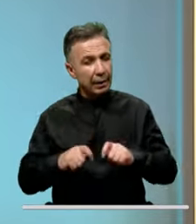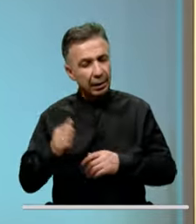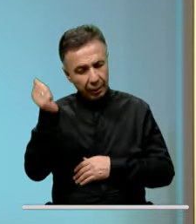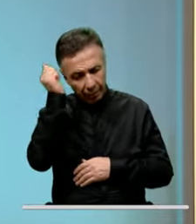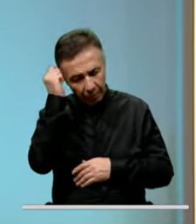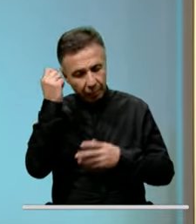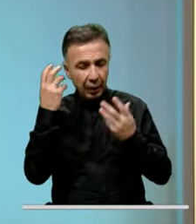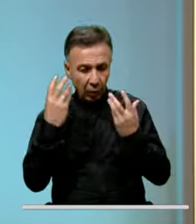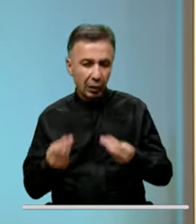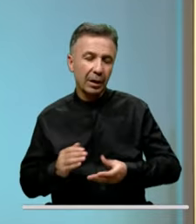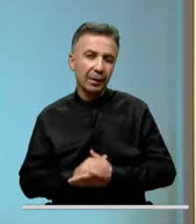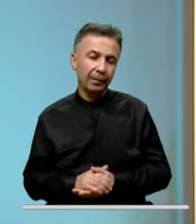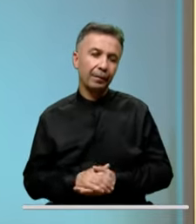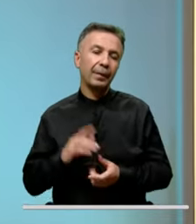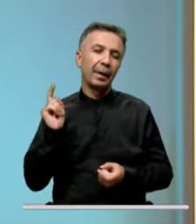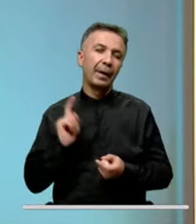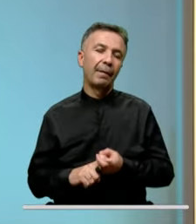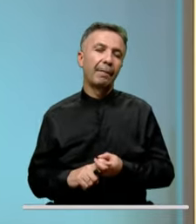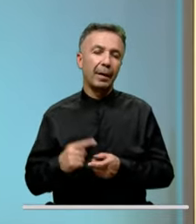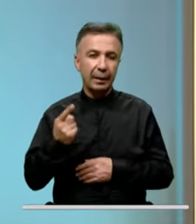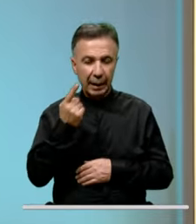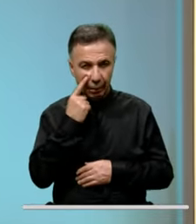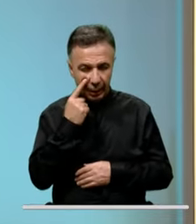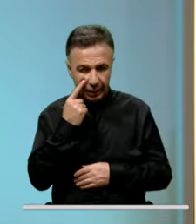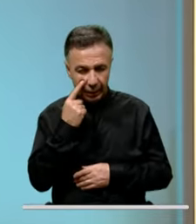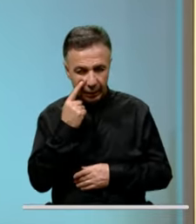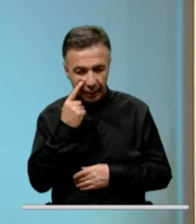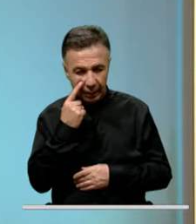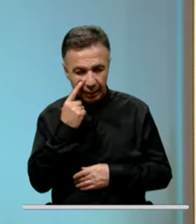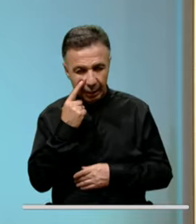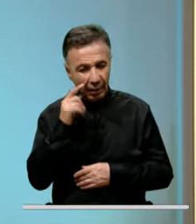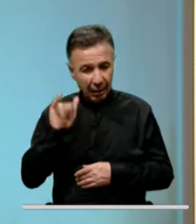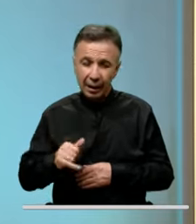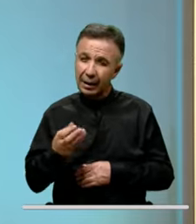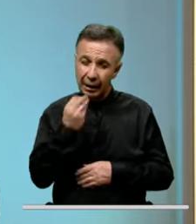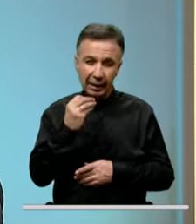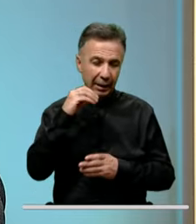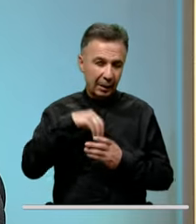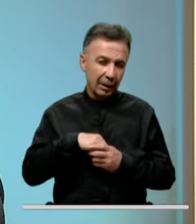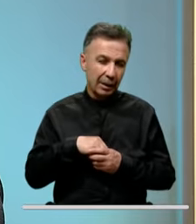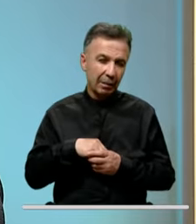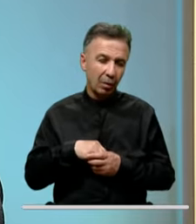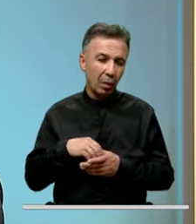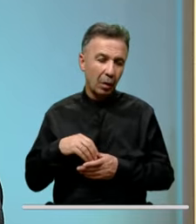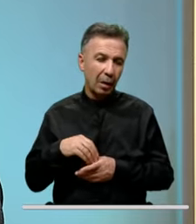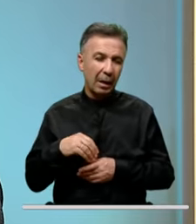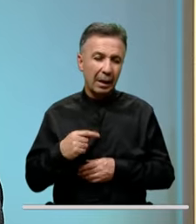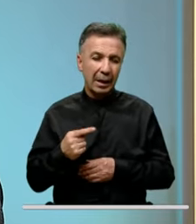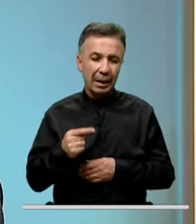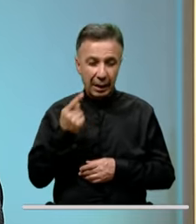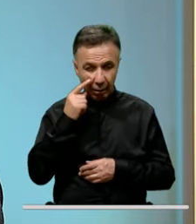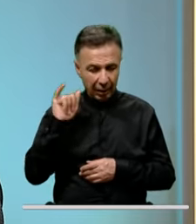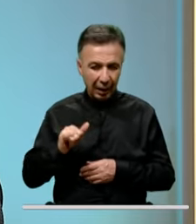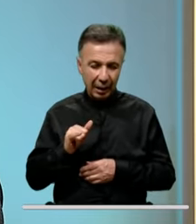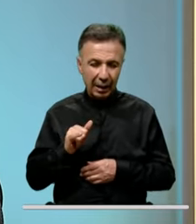pişman olacak ve kamu hukukunu ihlal ettiği için de bu ihlal ettiği meblağ, miktar